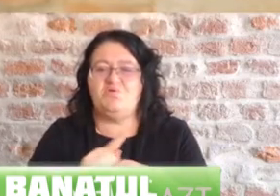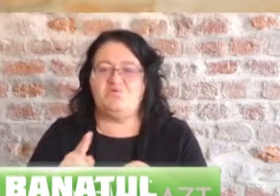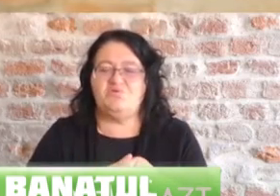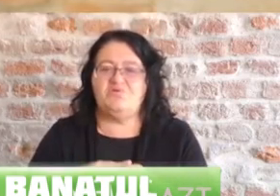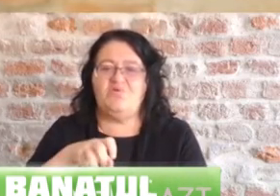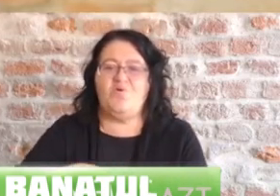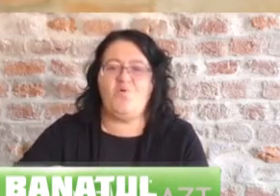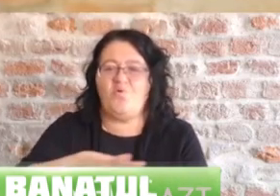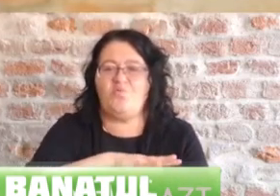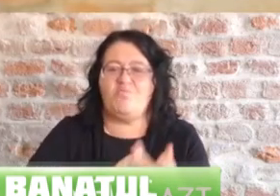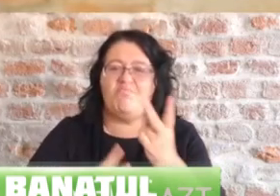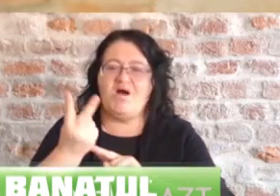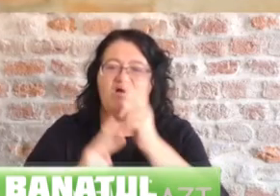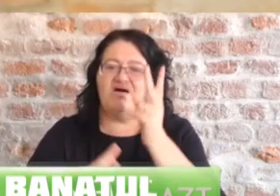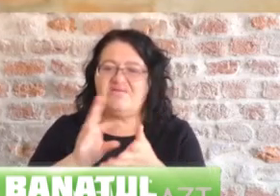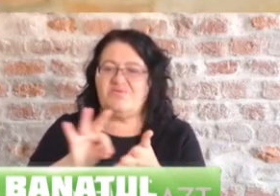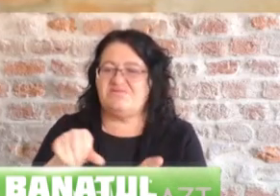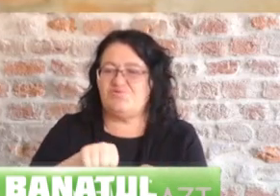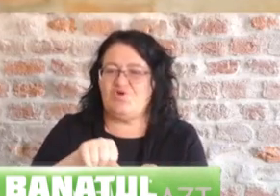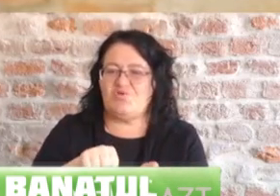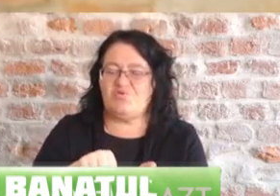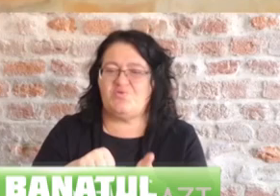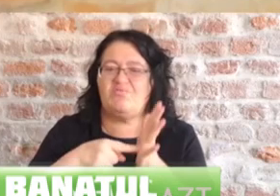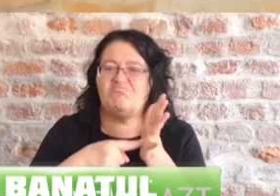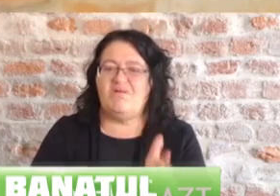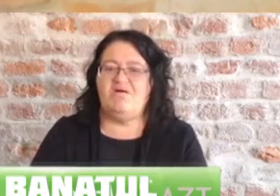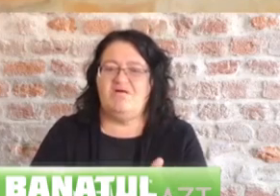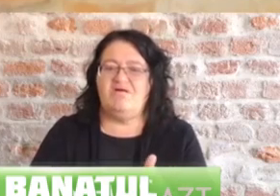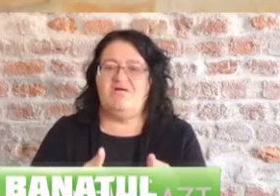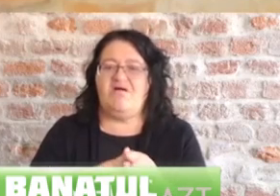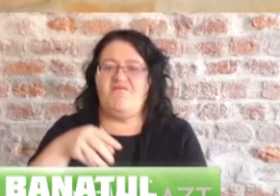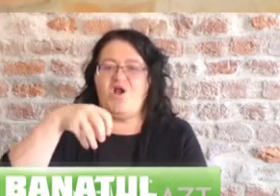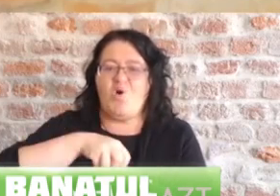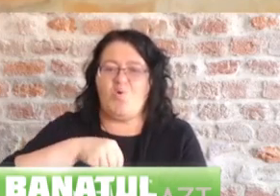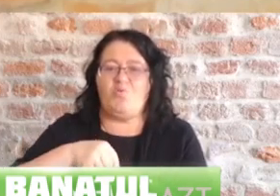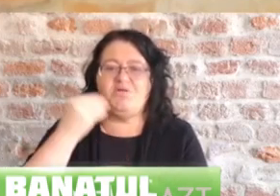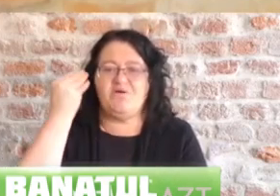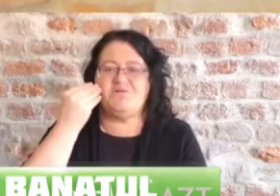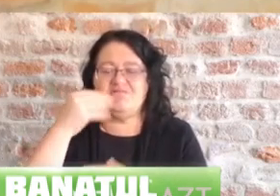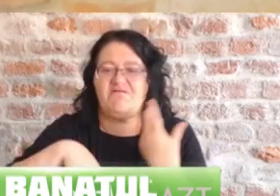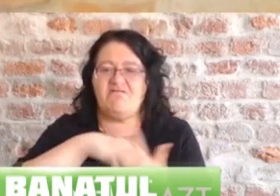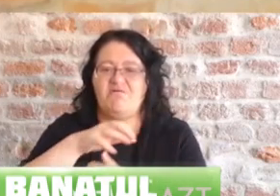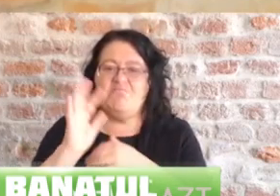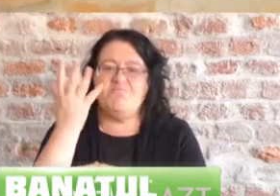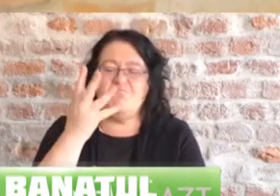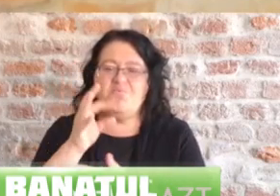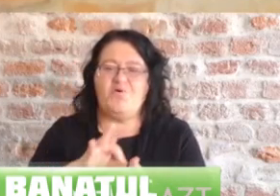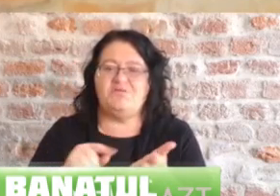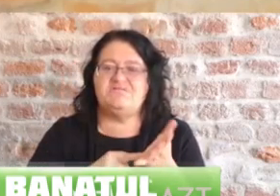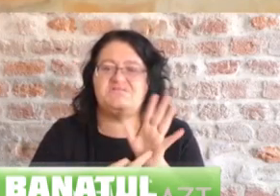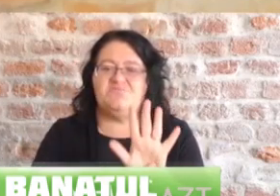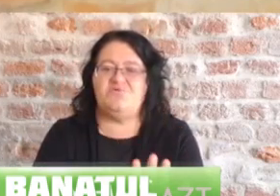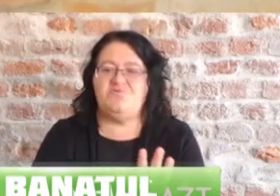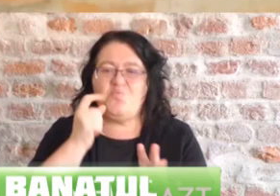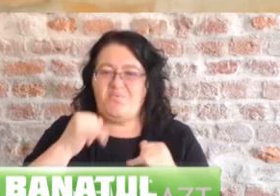cu ambianța spațială a parcului, peisajul însuși devine recipientul pentru comemorarea Revoluției. Copacii din piață